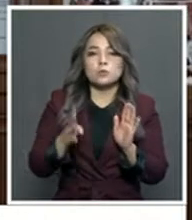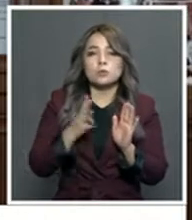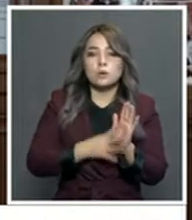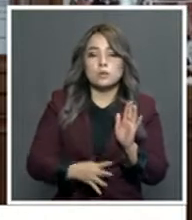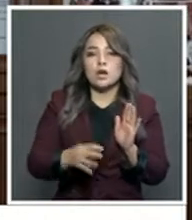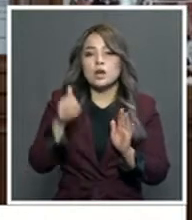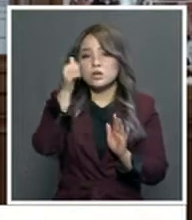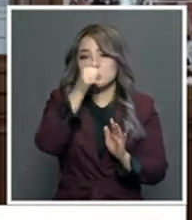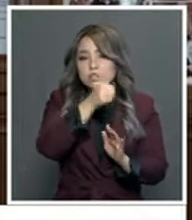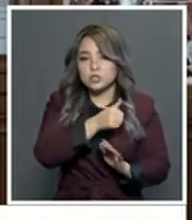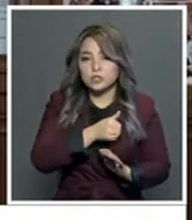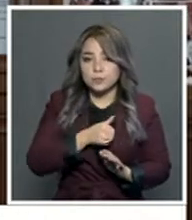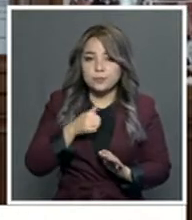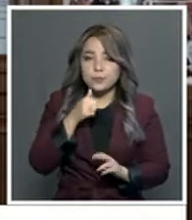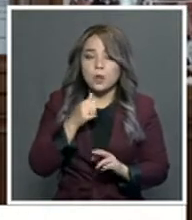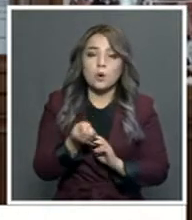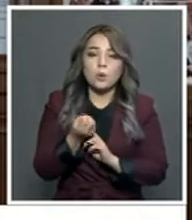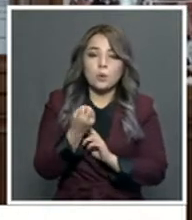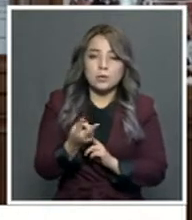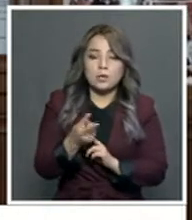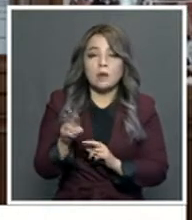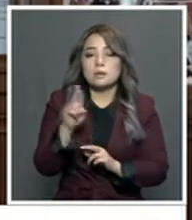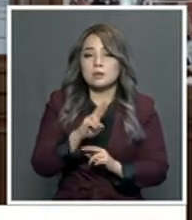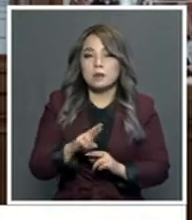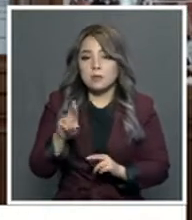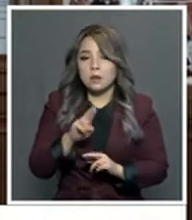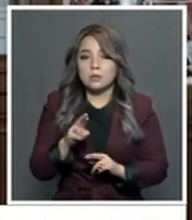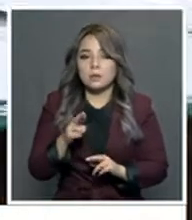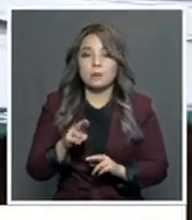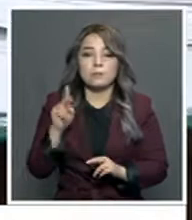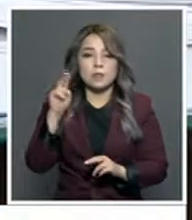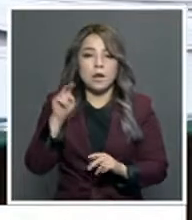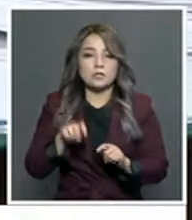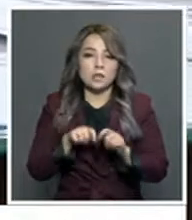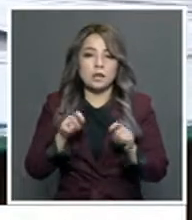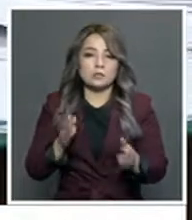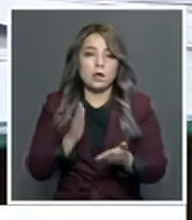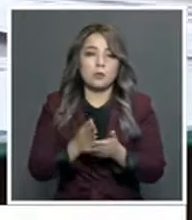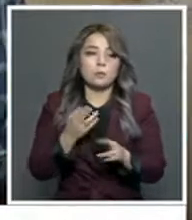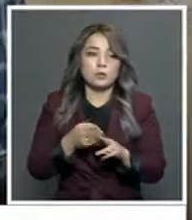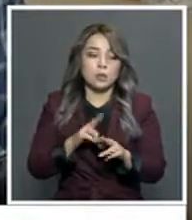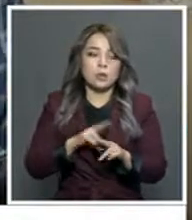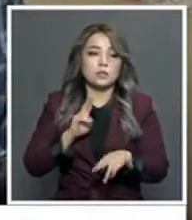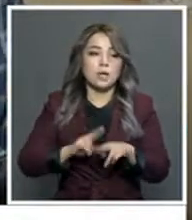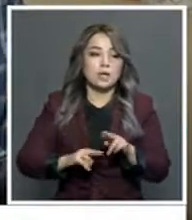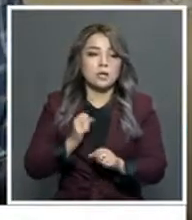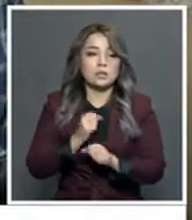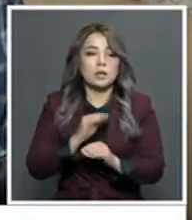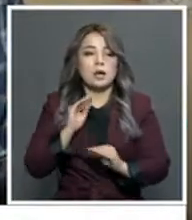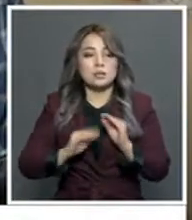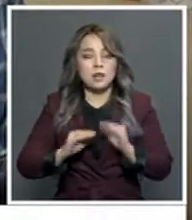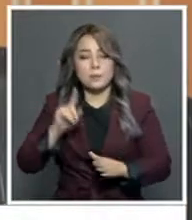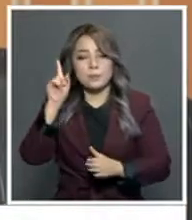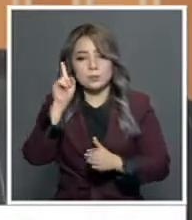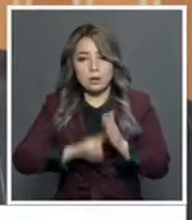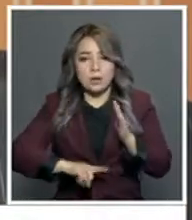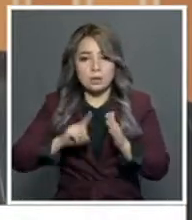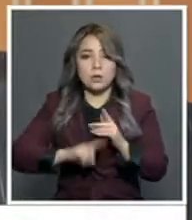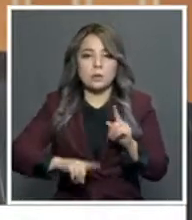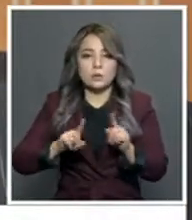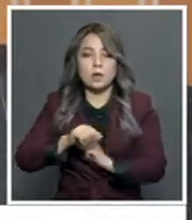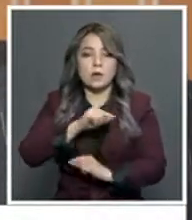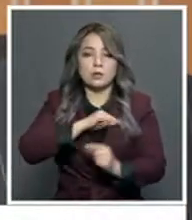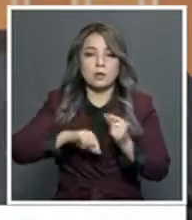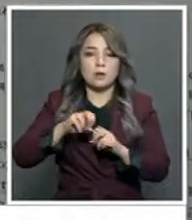1990 жылы 12 январ жұма күні ашты. Тізгінді қолға алған соң Рәтбек Қажы діни сауаттылыққа басымдық беріп,